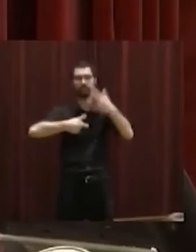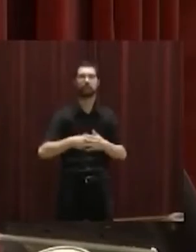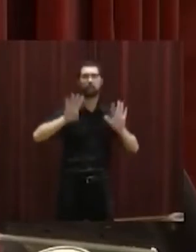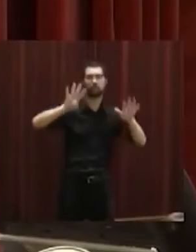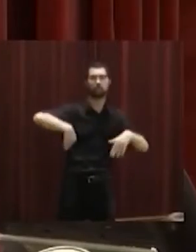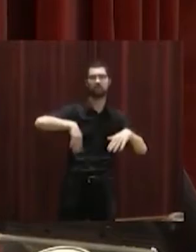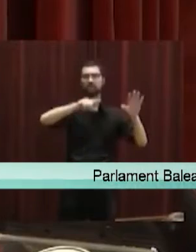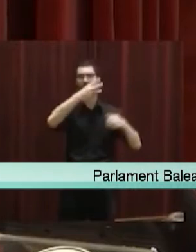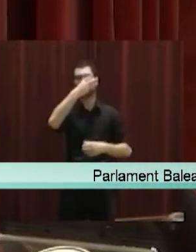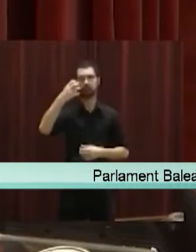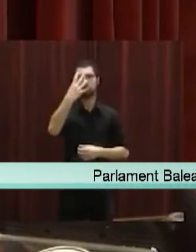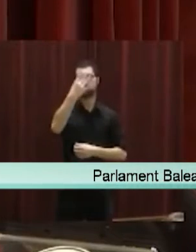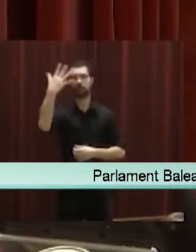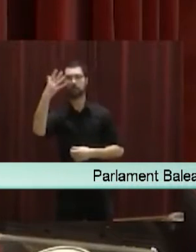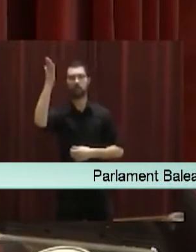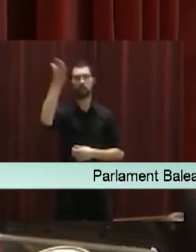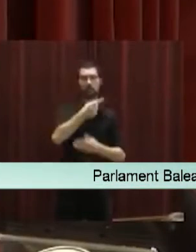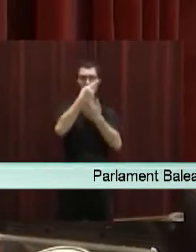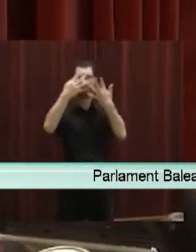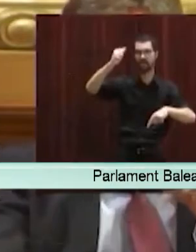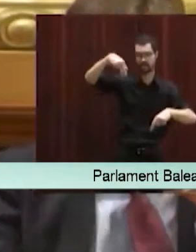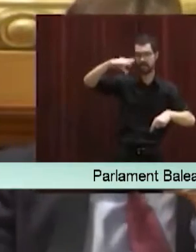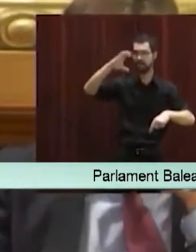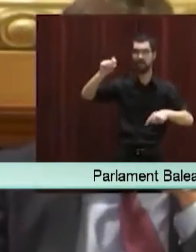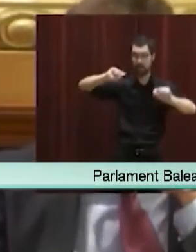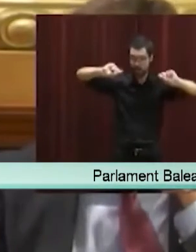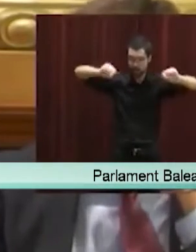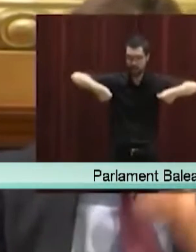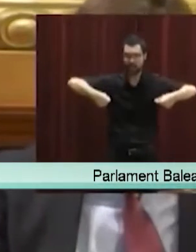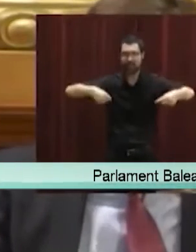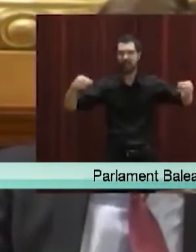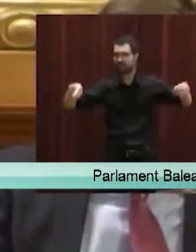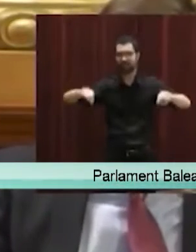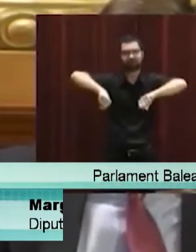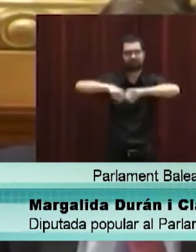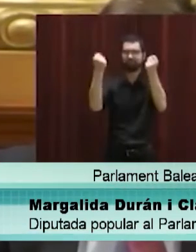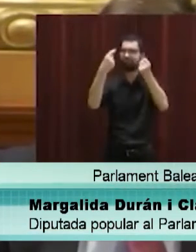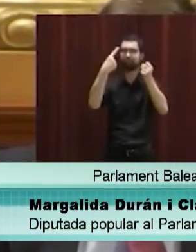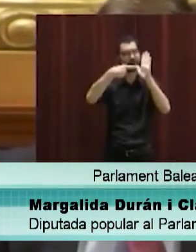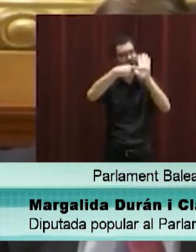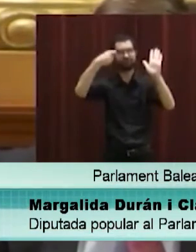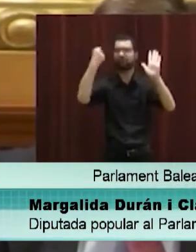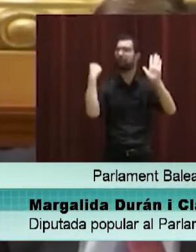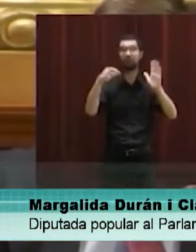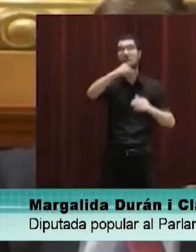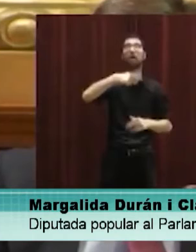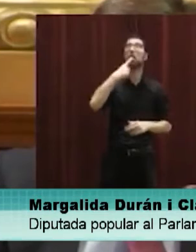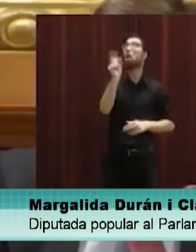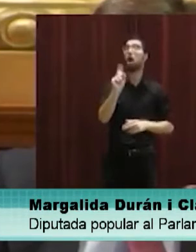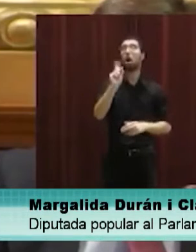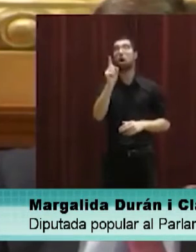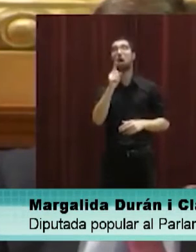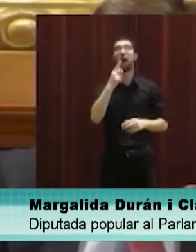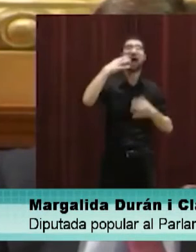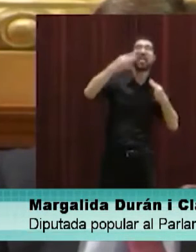Precisament d'aquest tema també s'ha parlat al Parlament Balear. Avui ja saben que el que vostè negava per activa i per passiva mos deia mitges veritats,